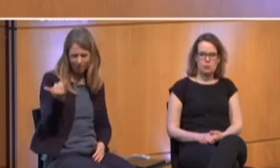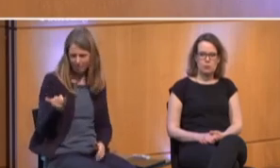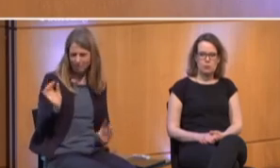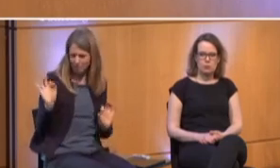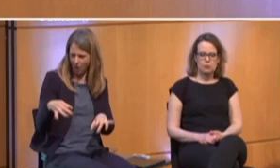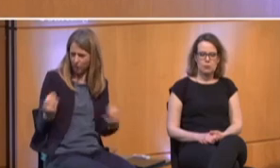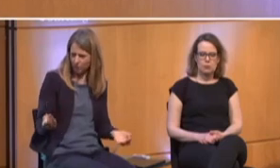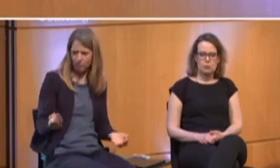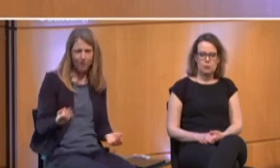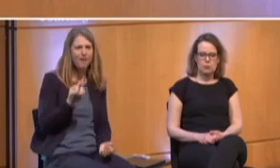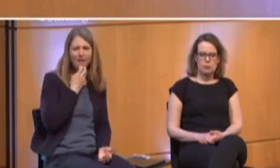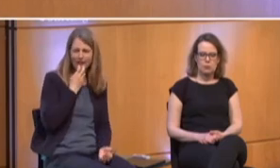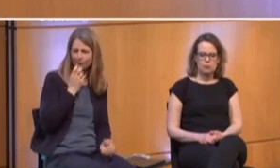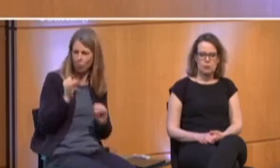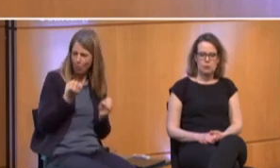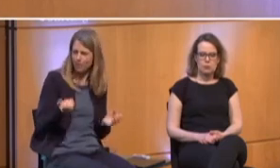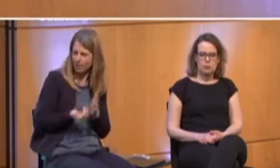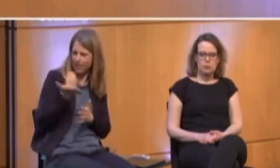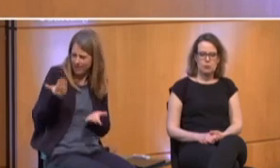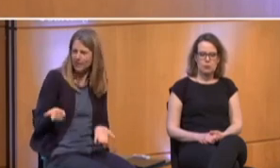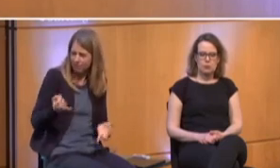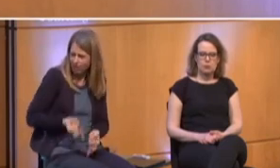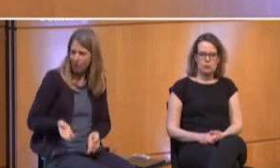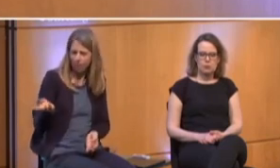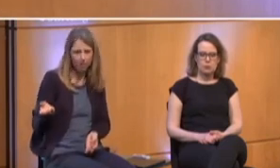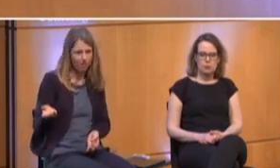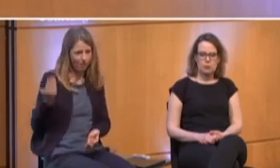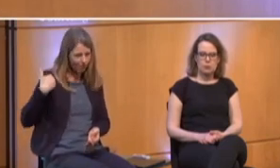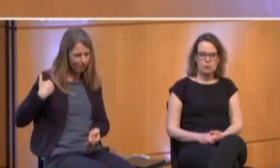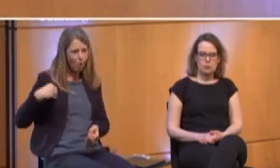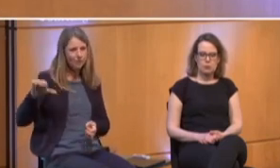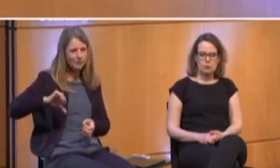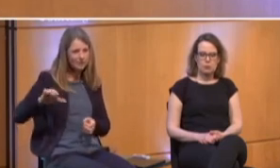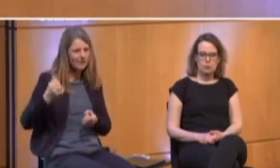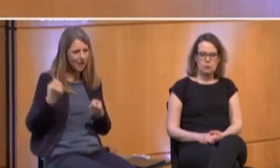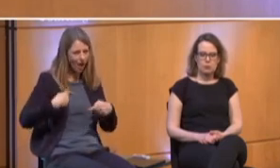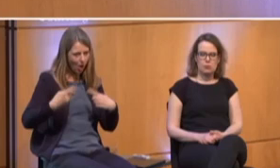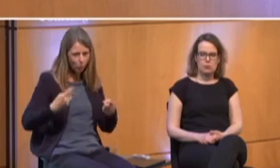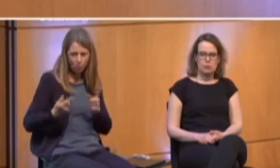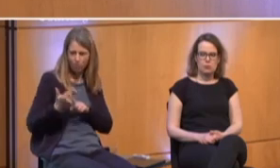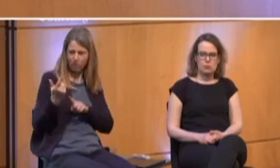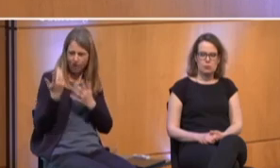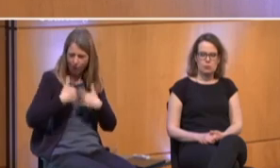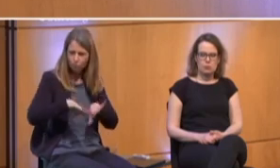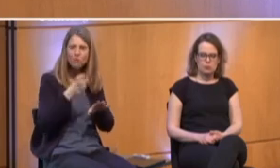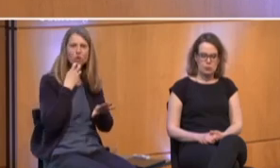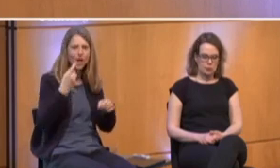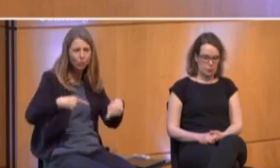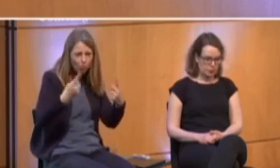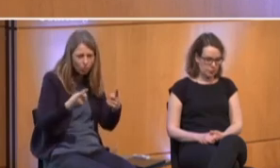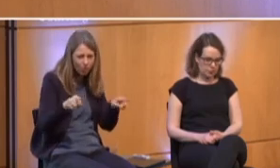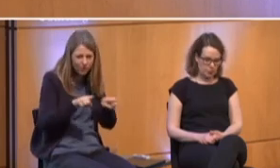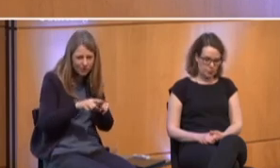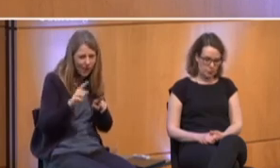will E-Auto. Wer sagt mir denn, dass dieses Unternehmen, was so top ist für Verbrenner, automatisch auch der Beste ist für E-Motoren? Ja,